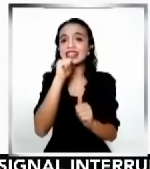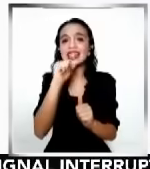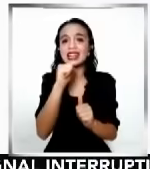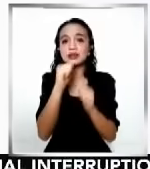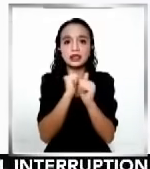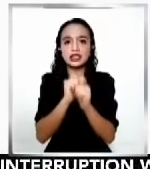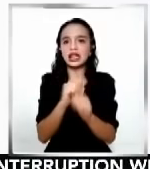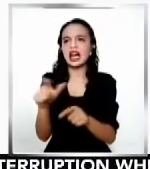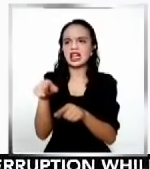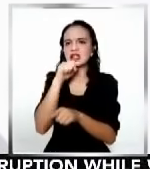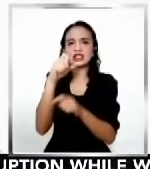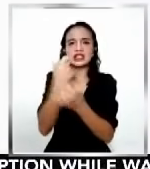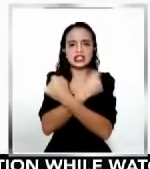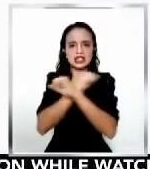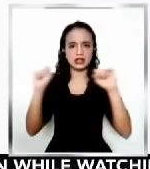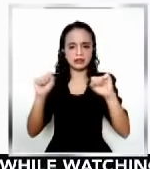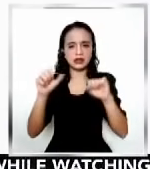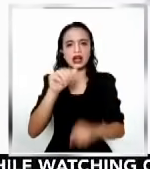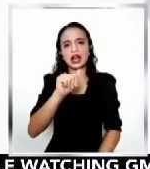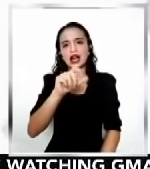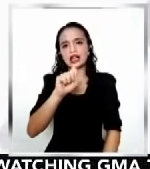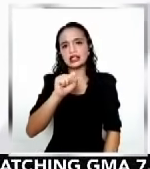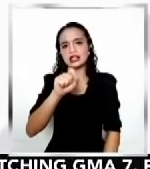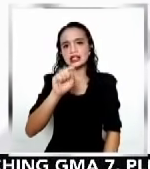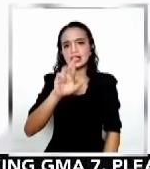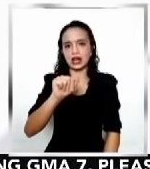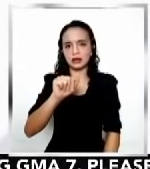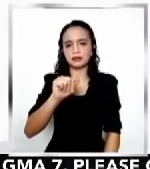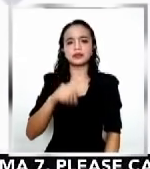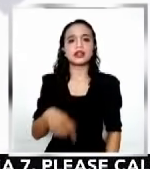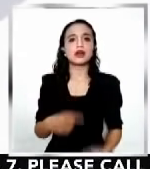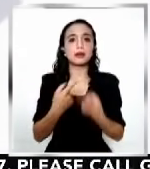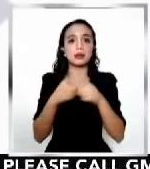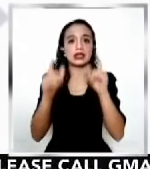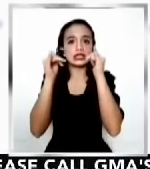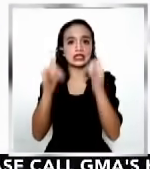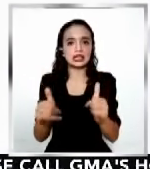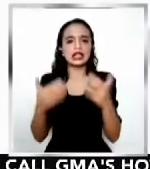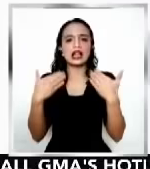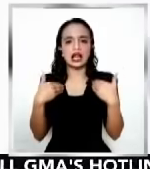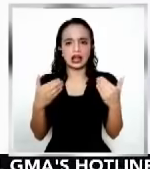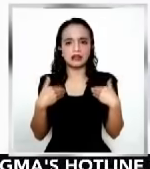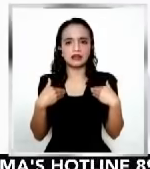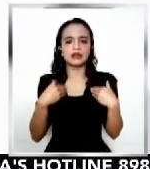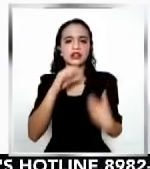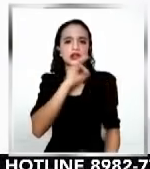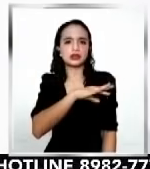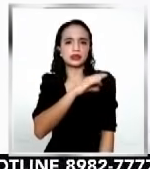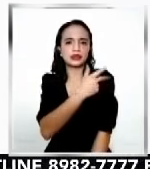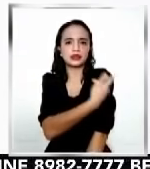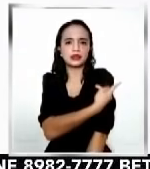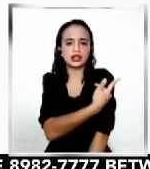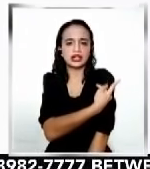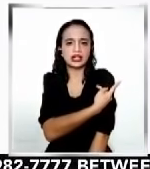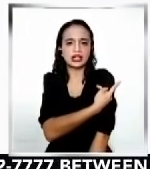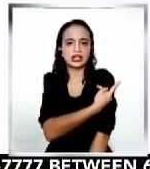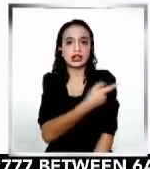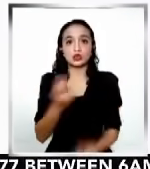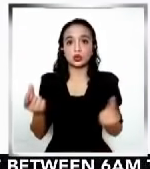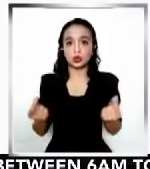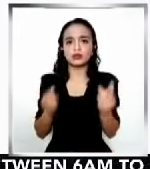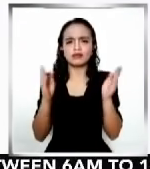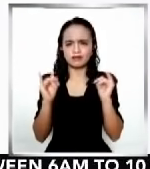ang AstraZeneca vaccine. Mas matimbang pa rin daw ang benepisyong ibibigay ng vaccination, kaya hinihikayat pa rin ang lahat